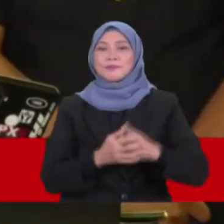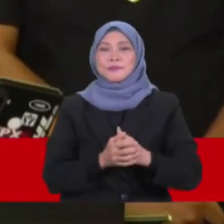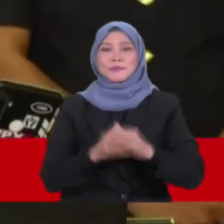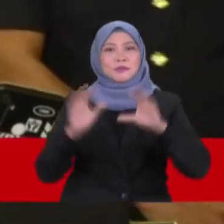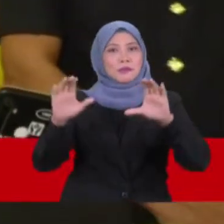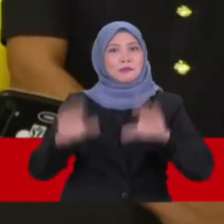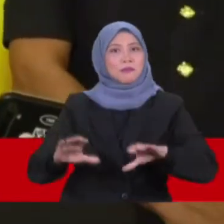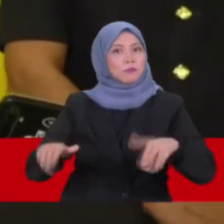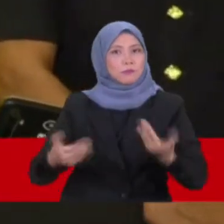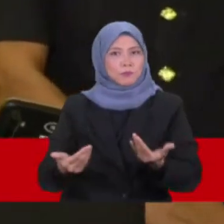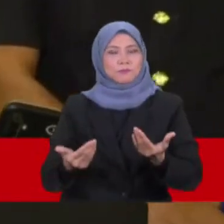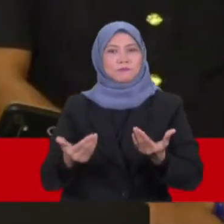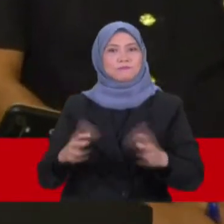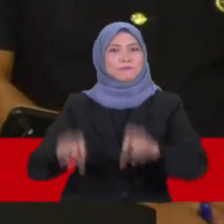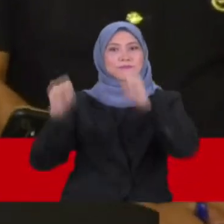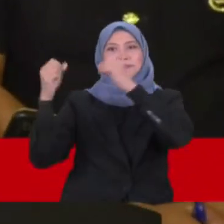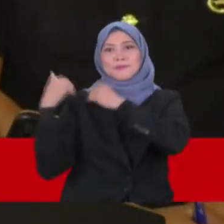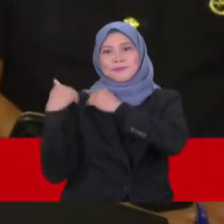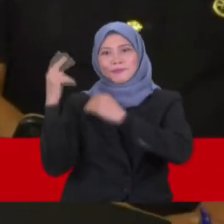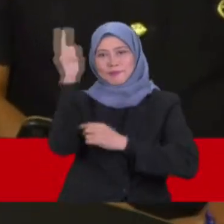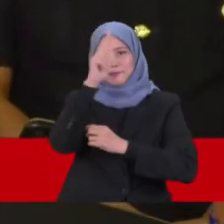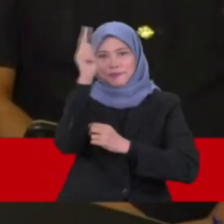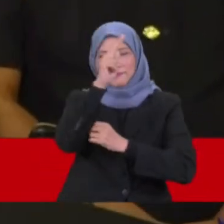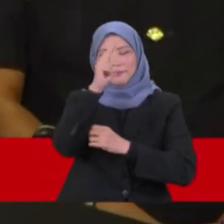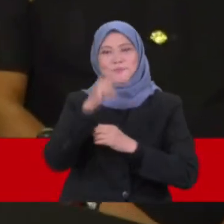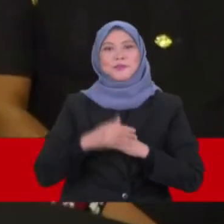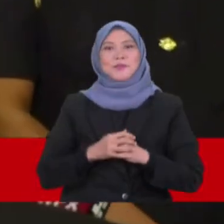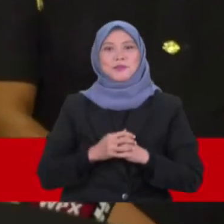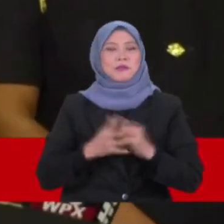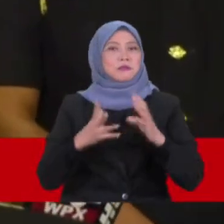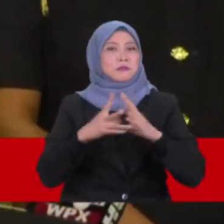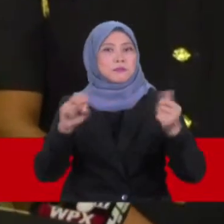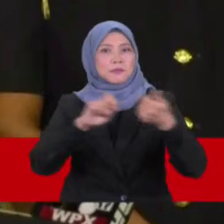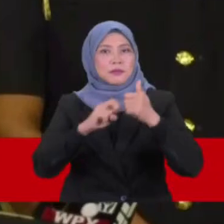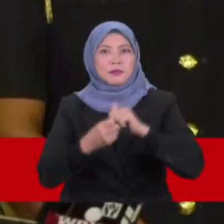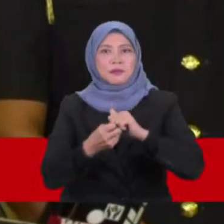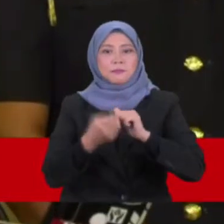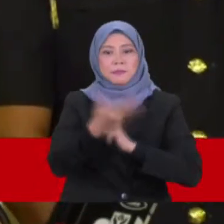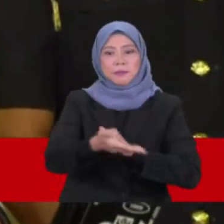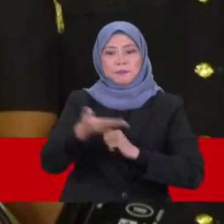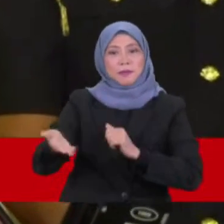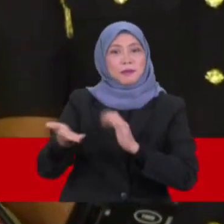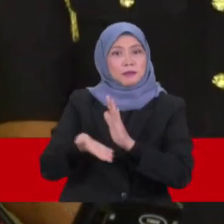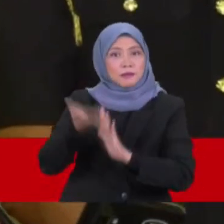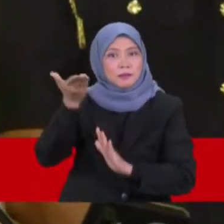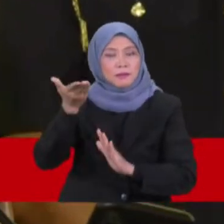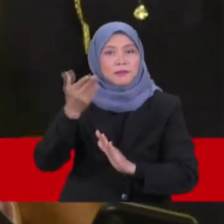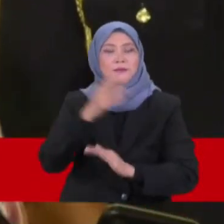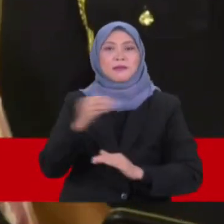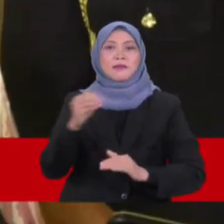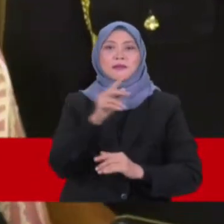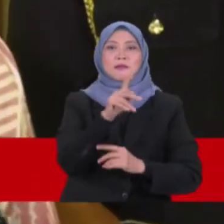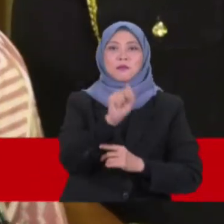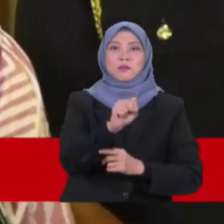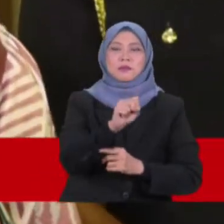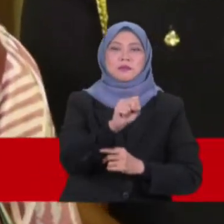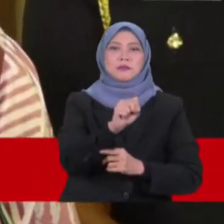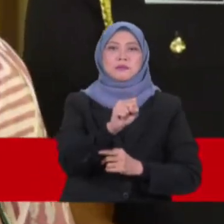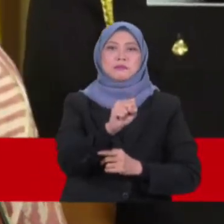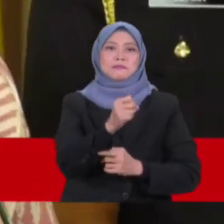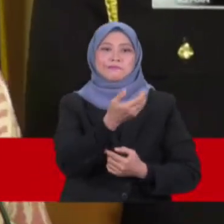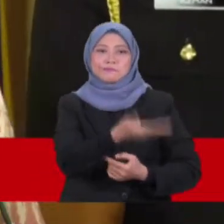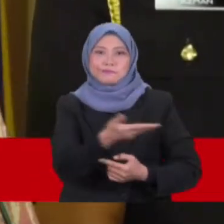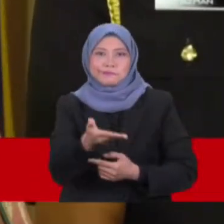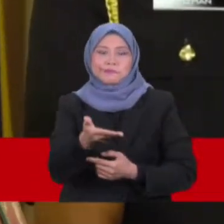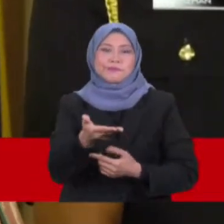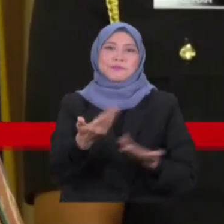langkah-langkah yang harus diambil oleh kerajaan untuk menangani masalah inflasi serta kos sara hidup